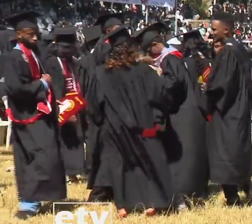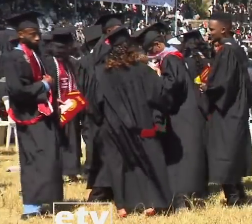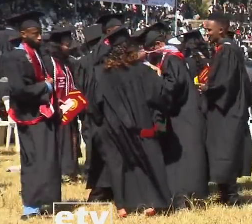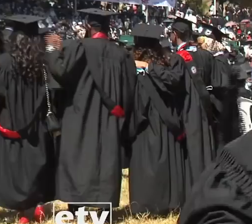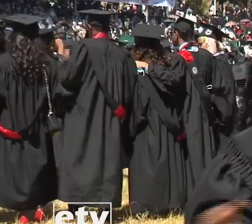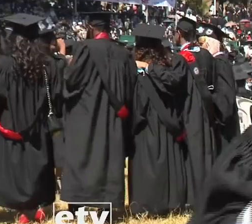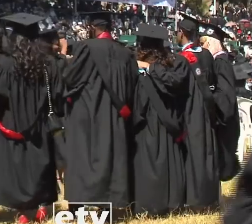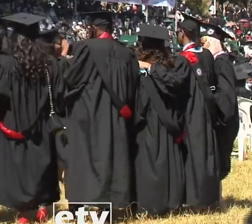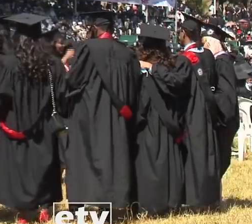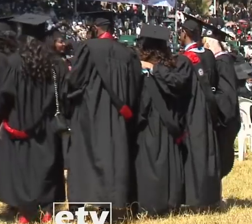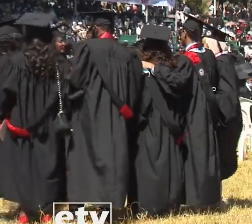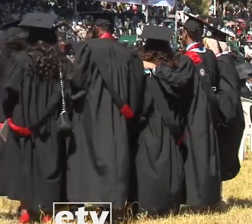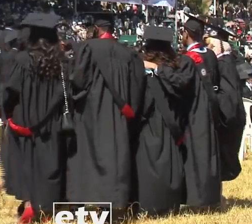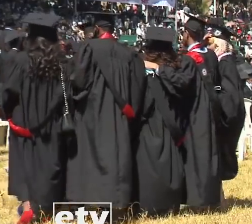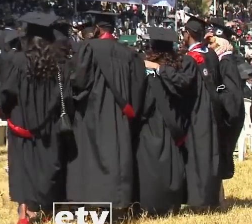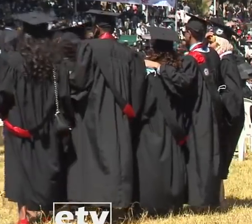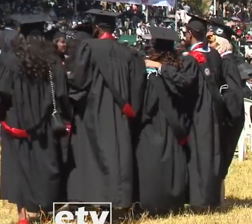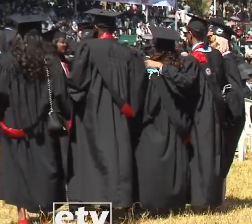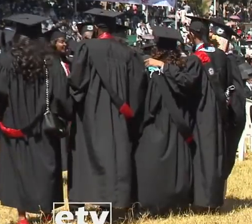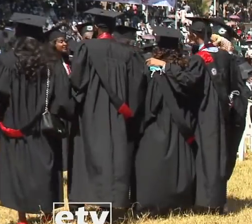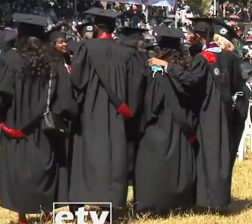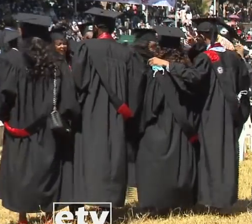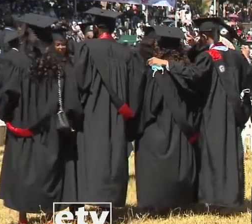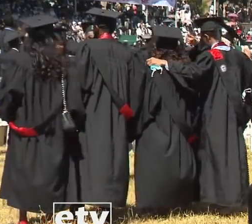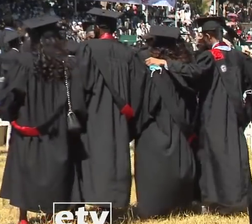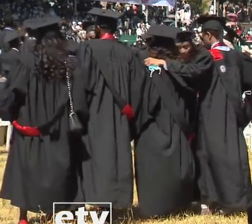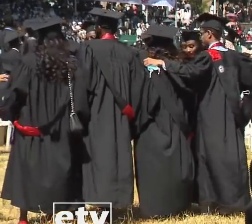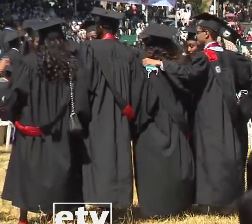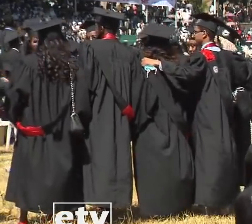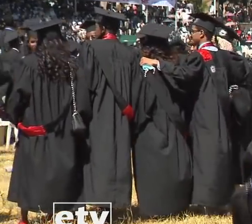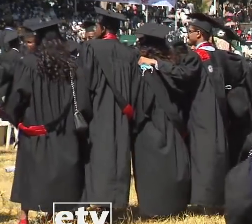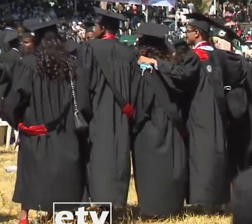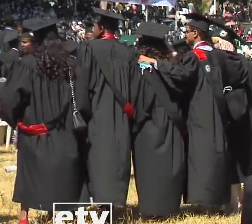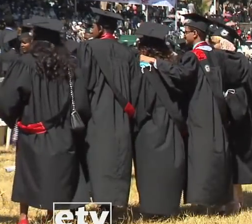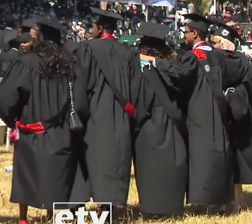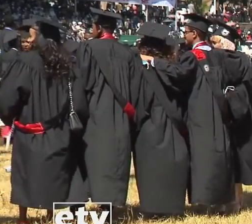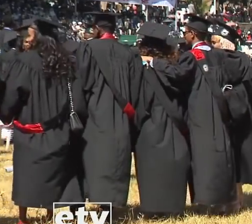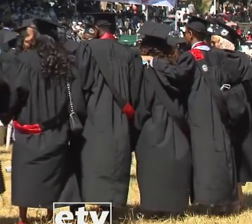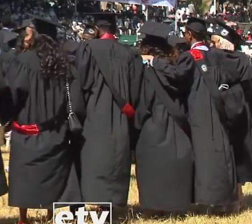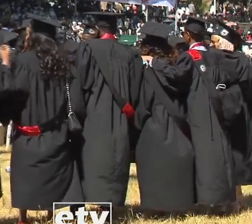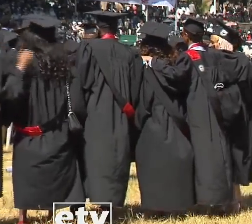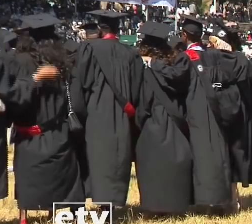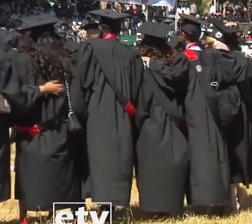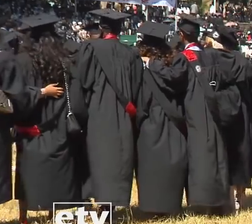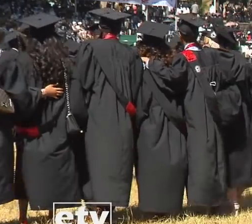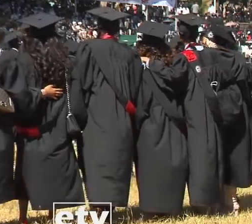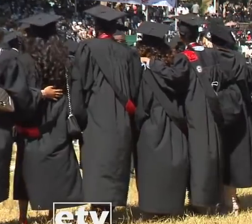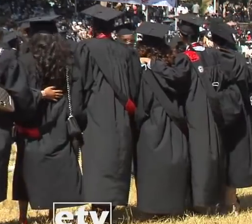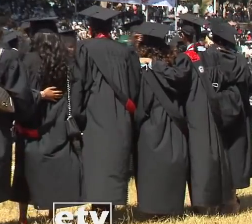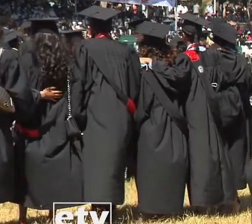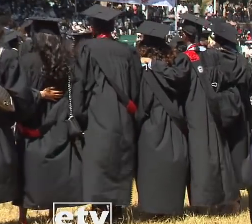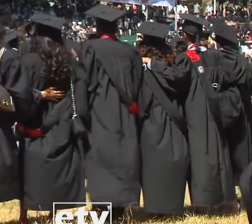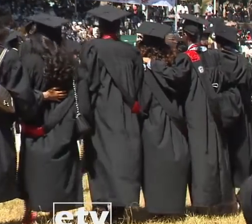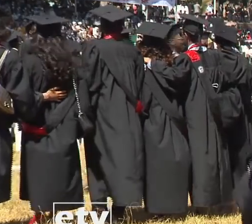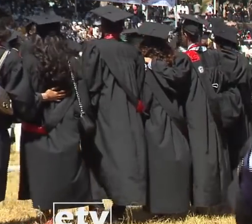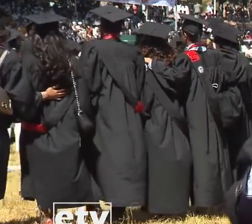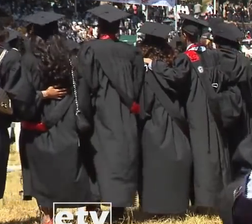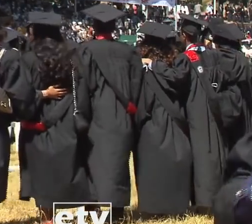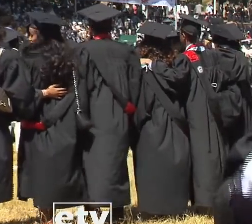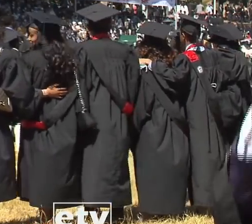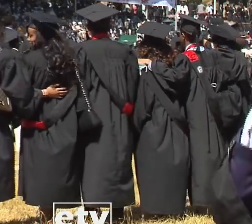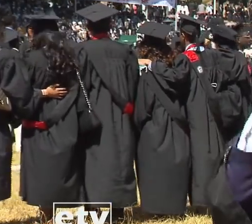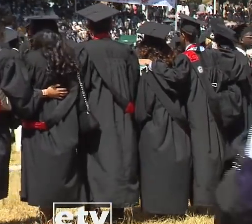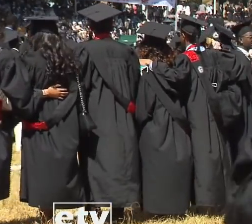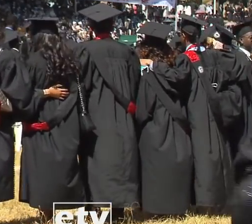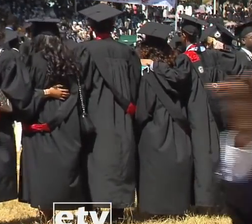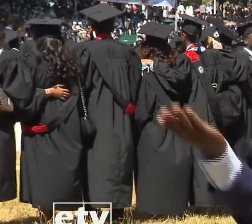አመሰግናለሁ። በማህበረሰቡ ውስጥ ሁሉ የሆነ አመለካከታል ምስመትሳን ሆኖ ተምሮ መመረቅ ይችላል። አዎ